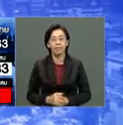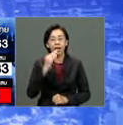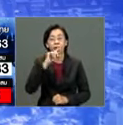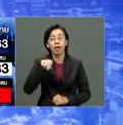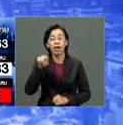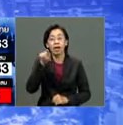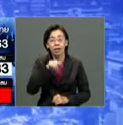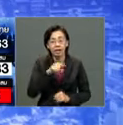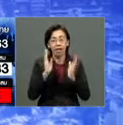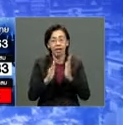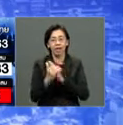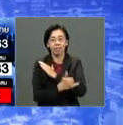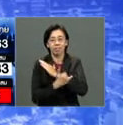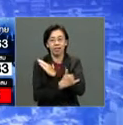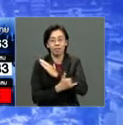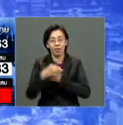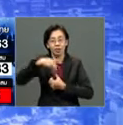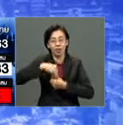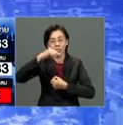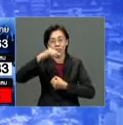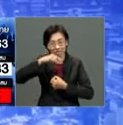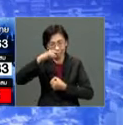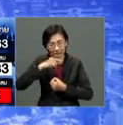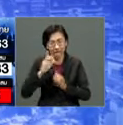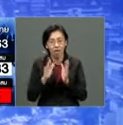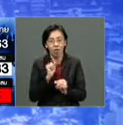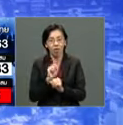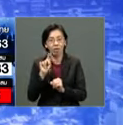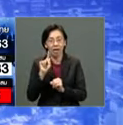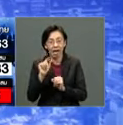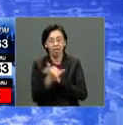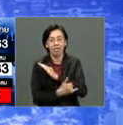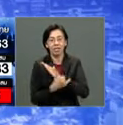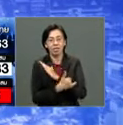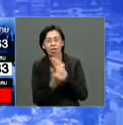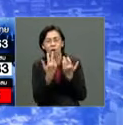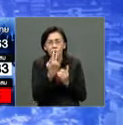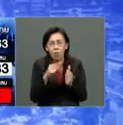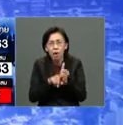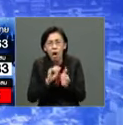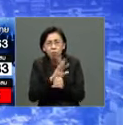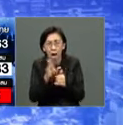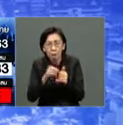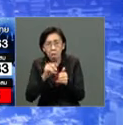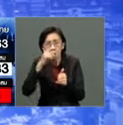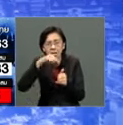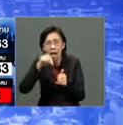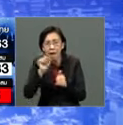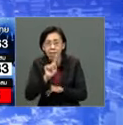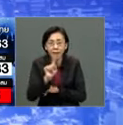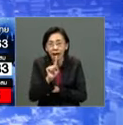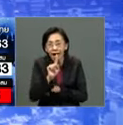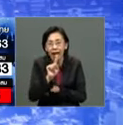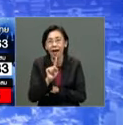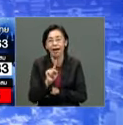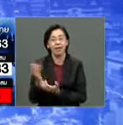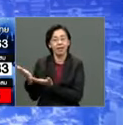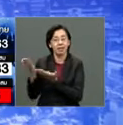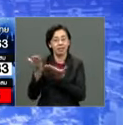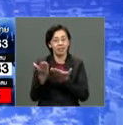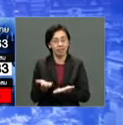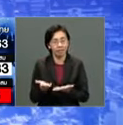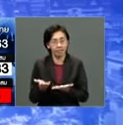ำหรับชาวต่างชาติที่อยู่ในประเทศไทยรวมทั้งสื่อมวลชนต่างประเทศนะครับที่ติดตามสถานการณ์ในบ้านเรานะครับขออนุญาตเรียนเชิญท่านณัฐภ